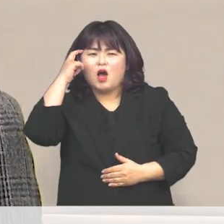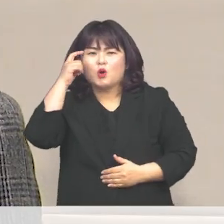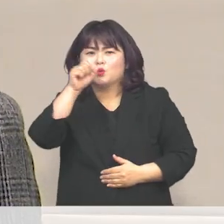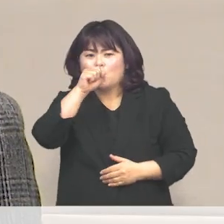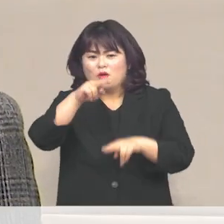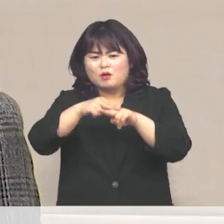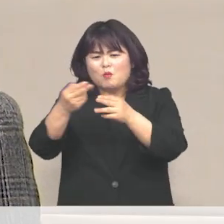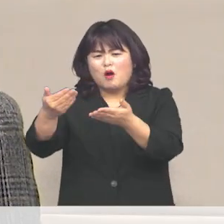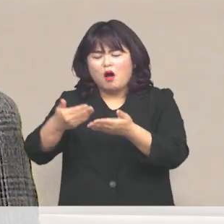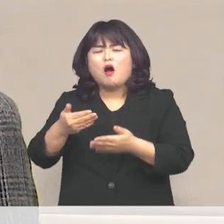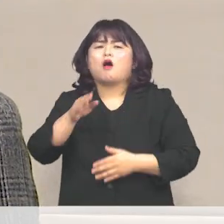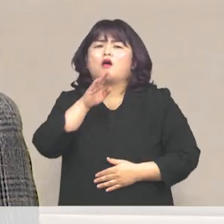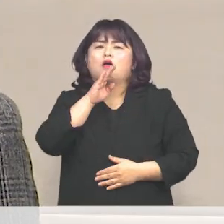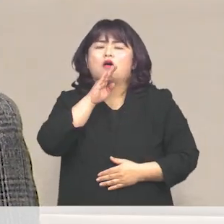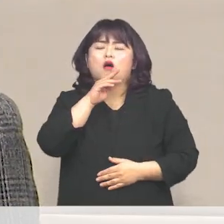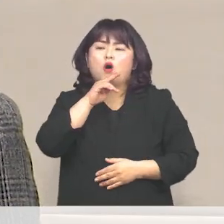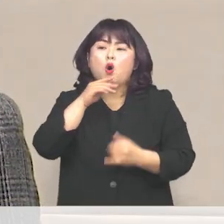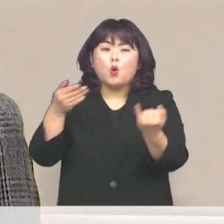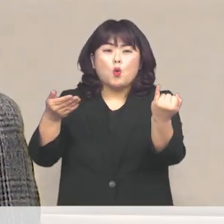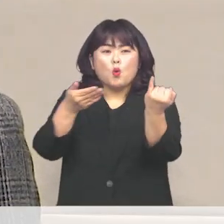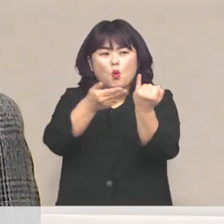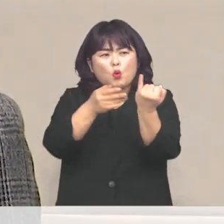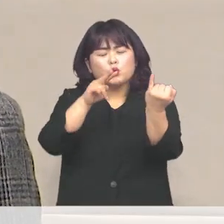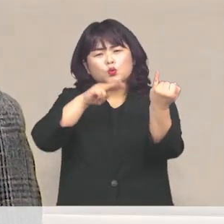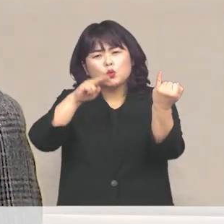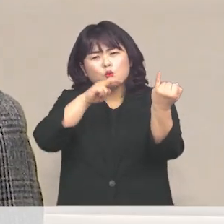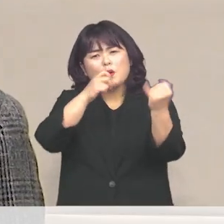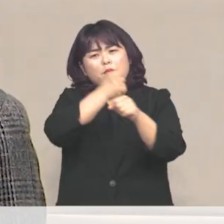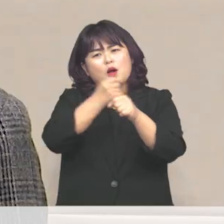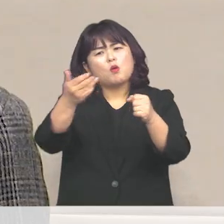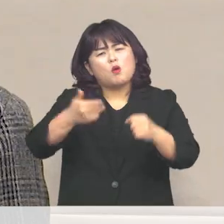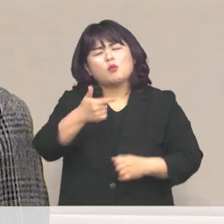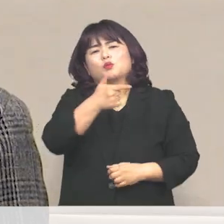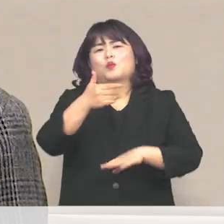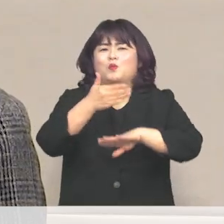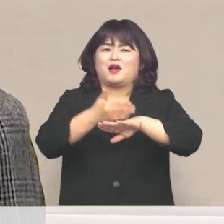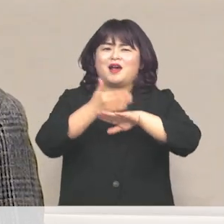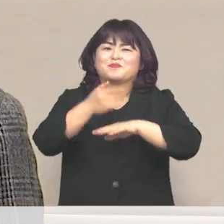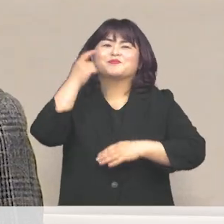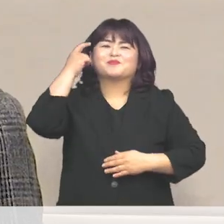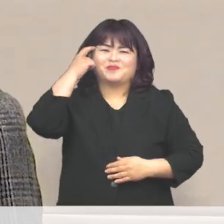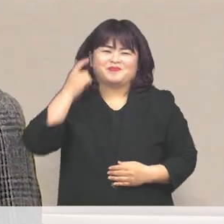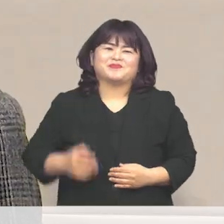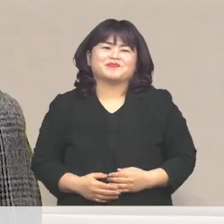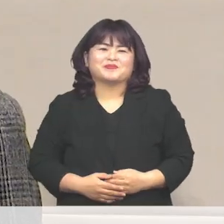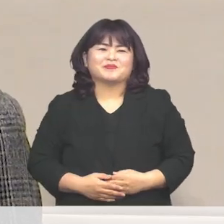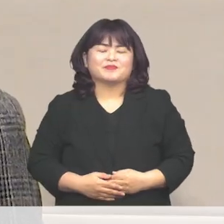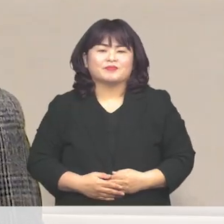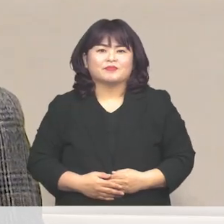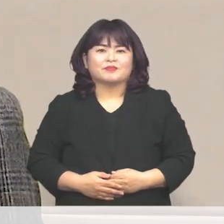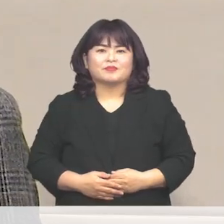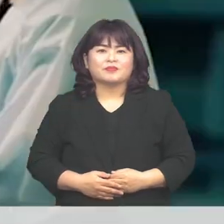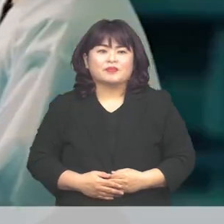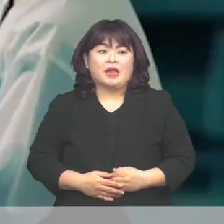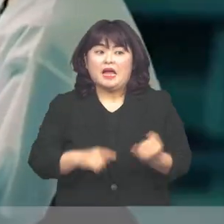선물을 받을 줄은 몰랐어요. 헌정곡을 만들어서 이렇게 저한테 선물 주니까 너무너무 감사하고.